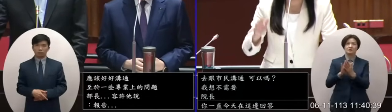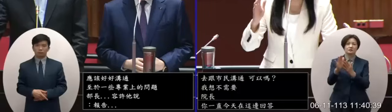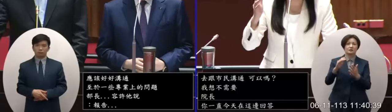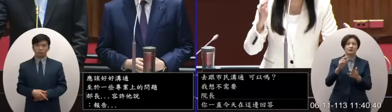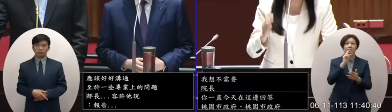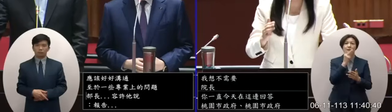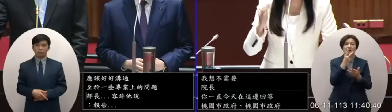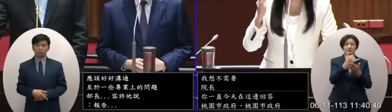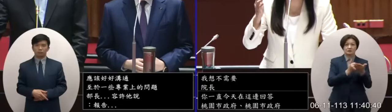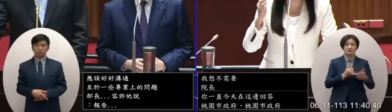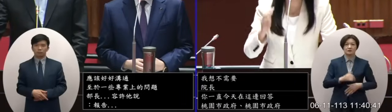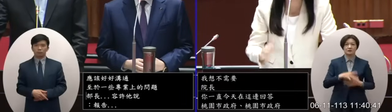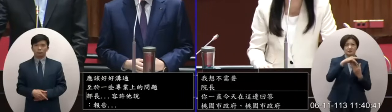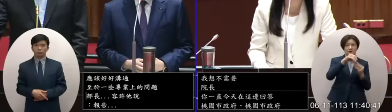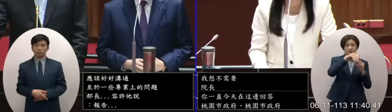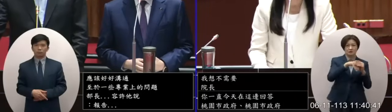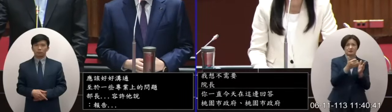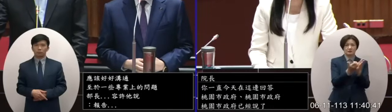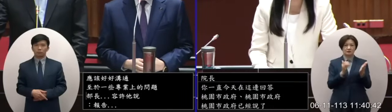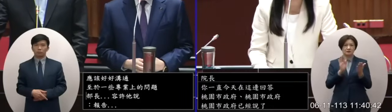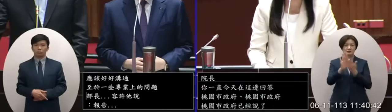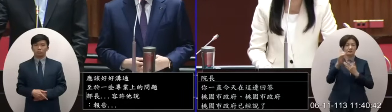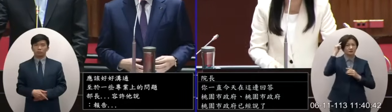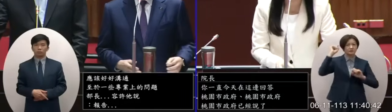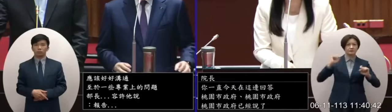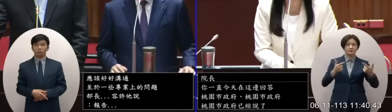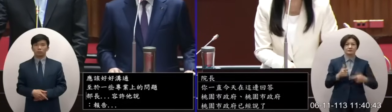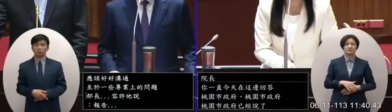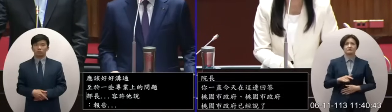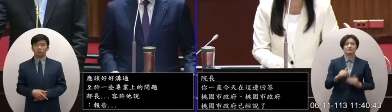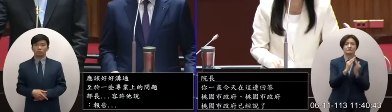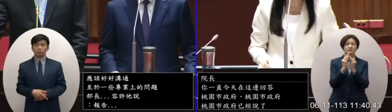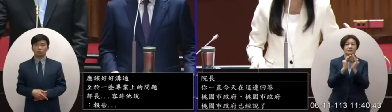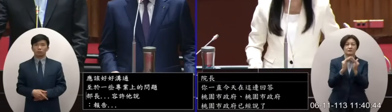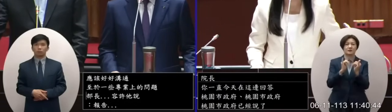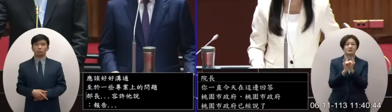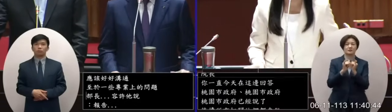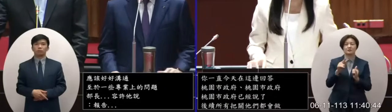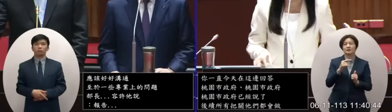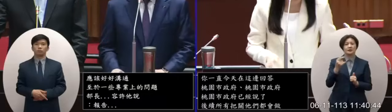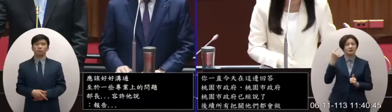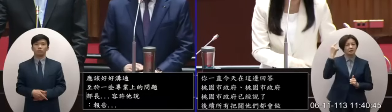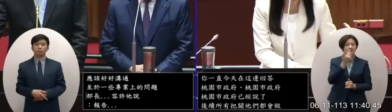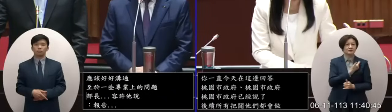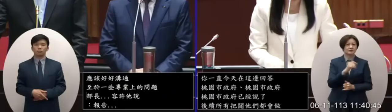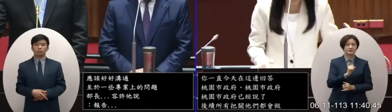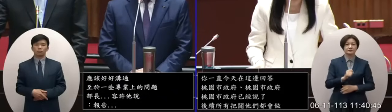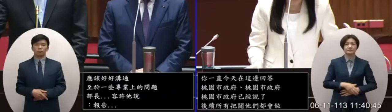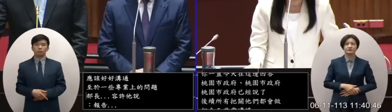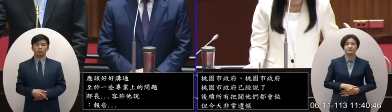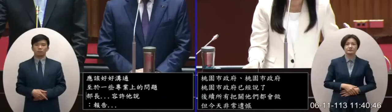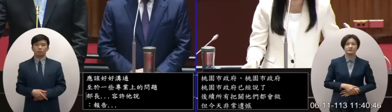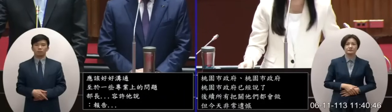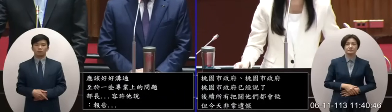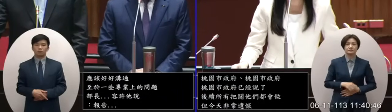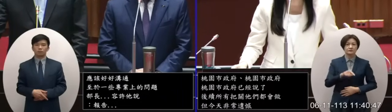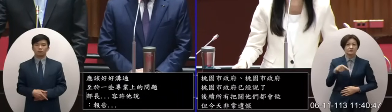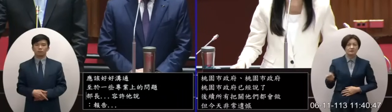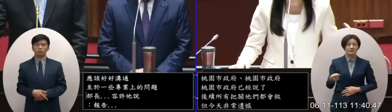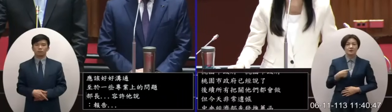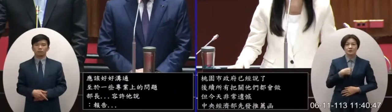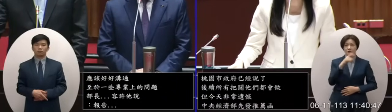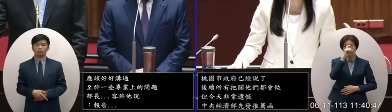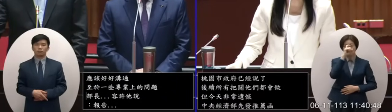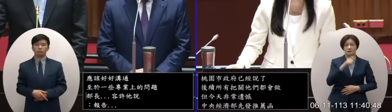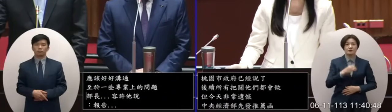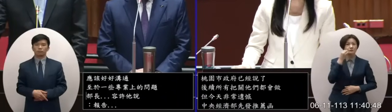函，选前选后态度不一啊。那我想这个是桃园市民啊无法谅解的啦哦。所以接下来呢，我想还是希